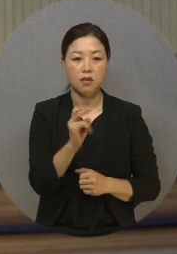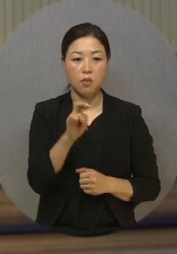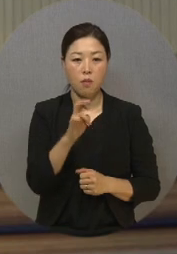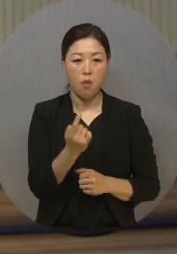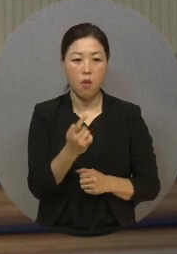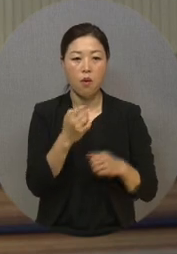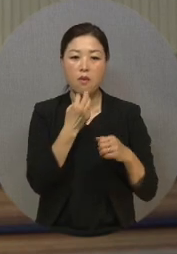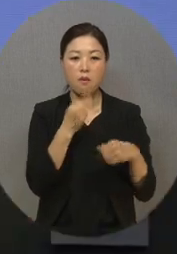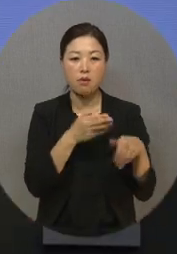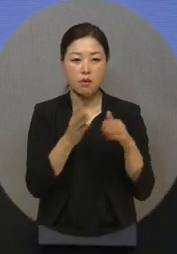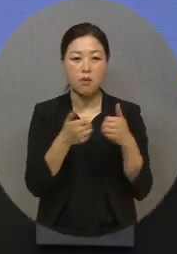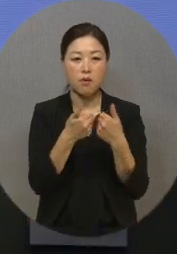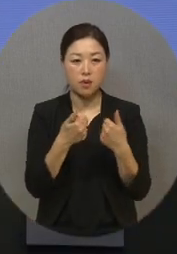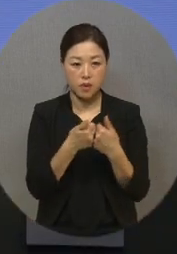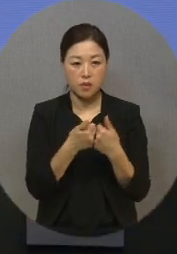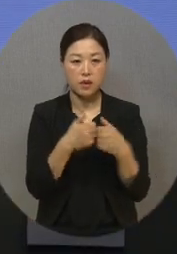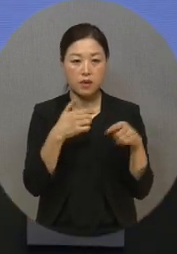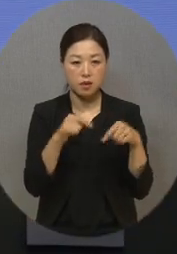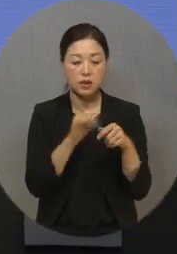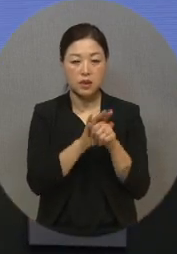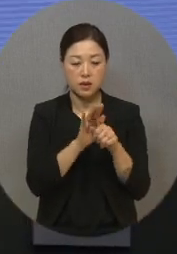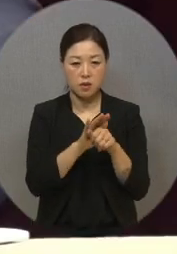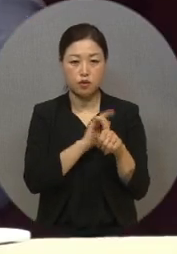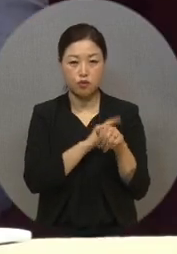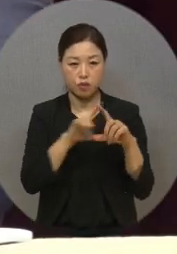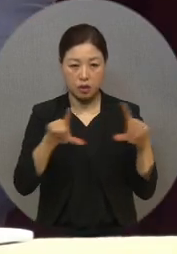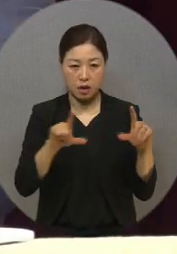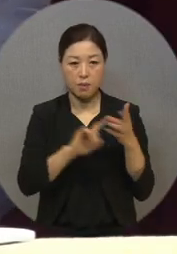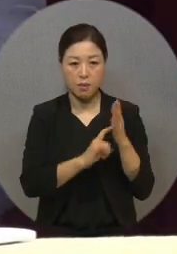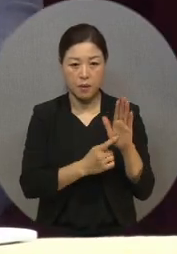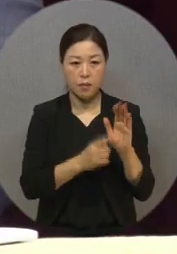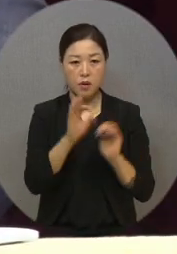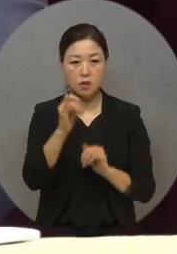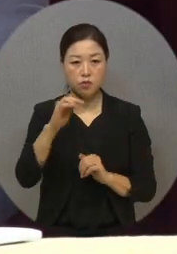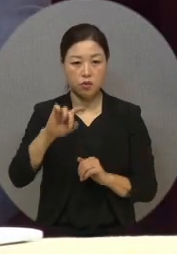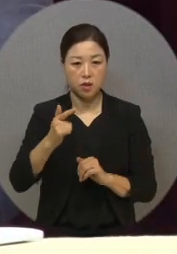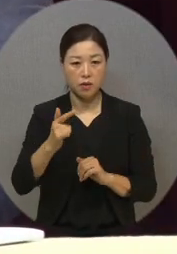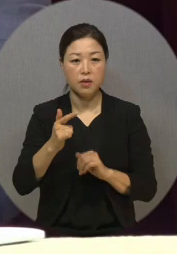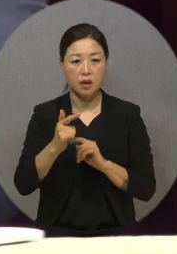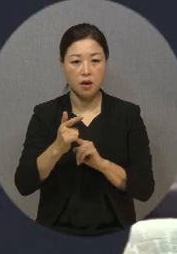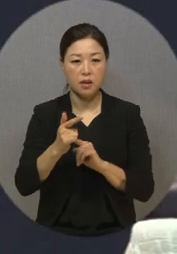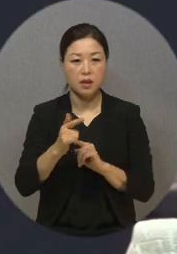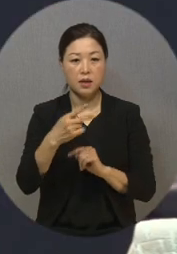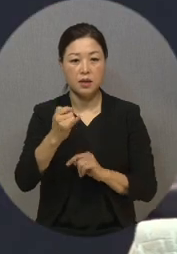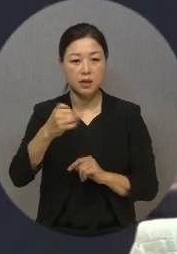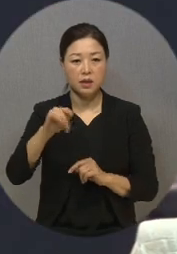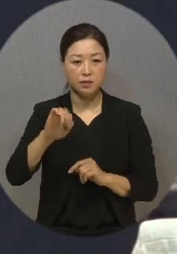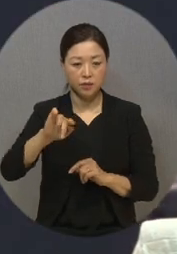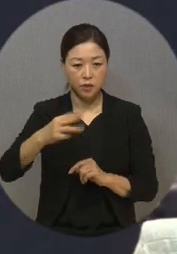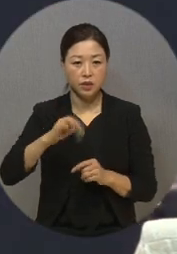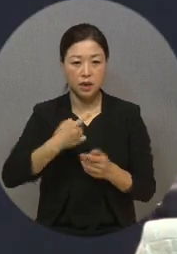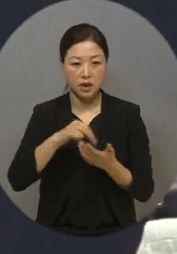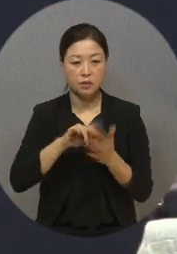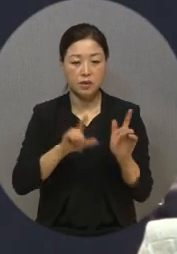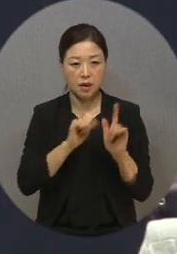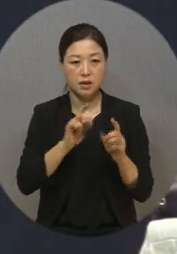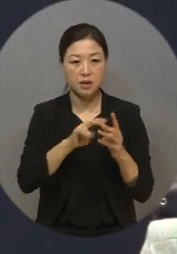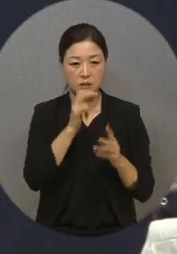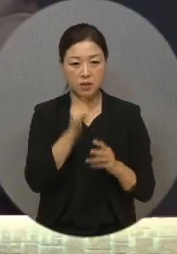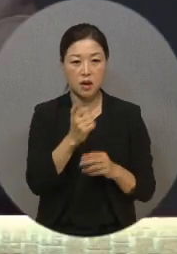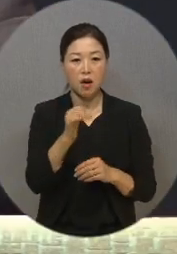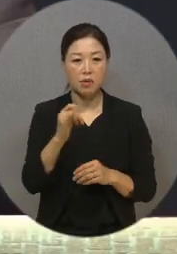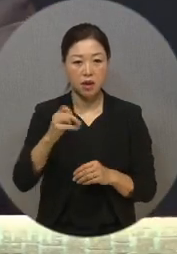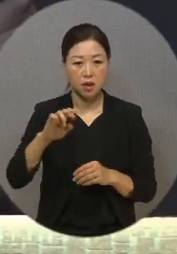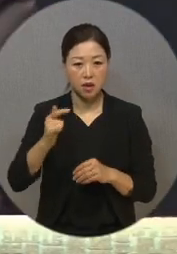경기도의회 정책지원관의 주제 발표를 시작으로 이우연 디딤돌 자립생활지원센터장, 엄태현